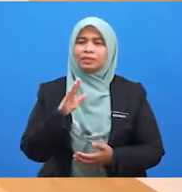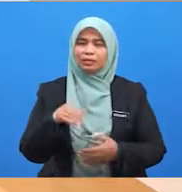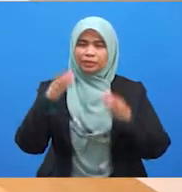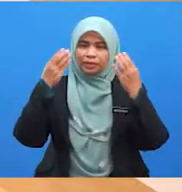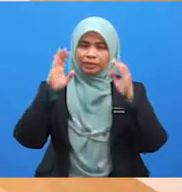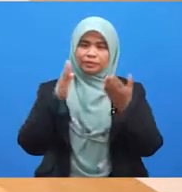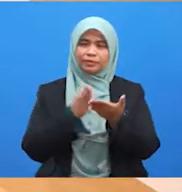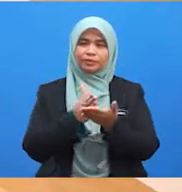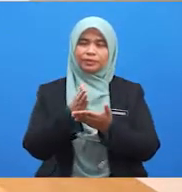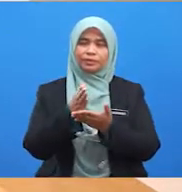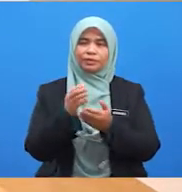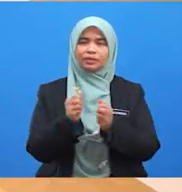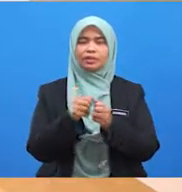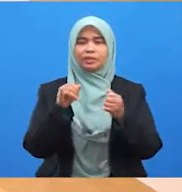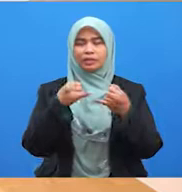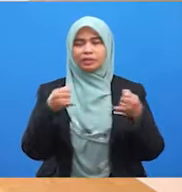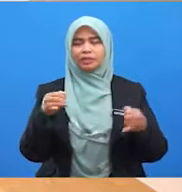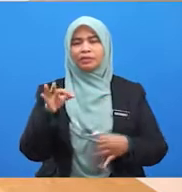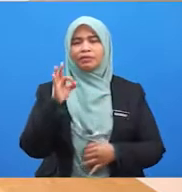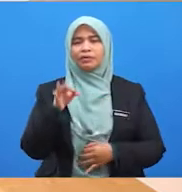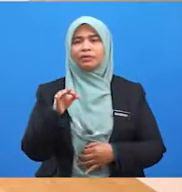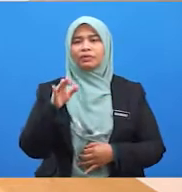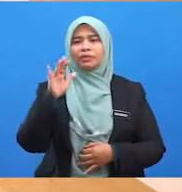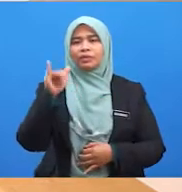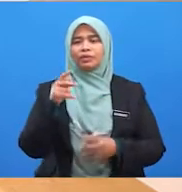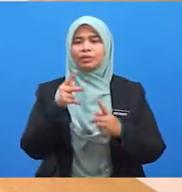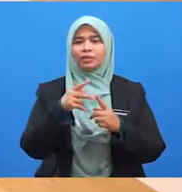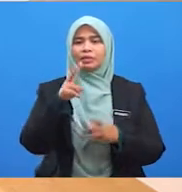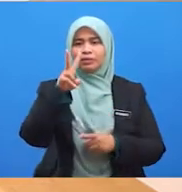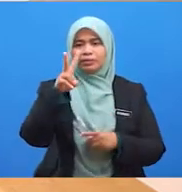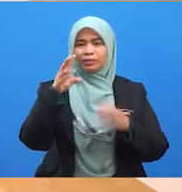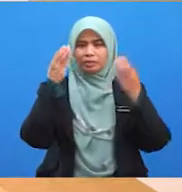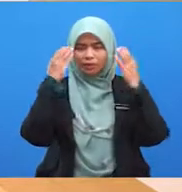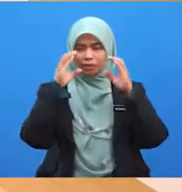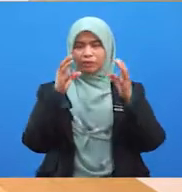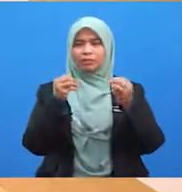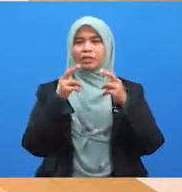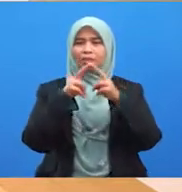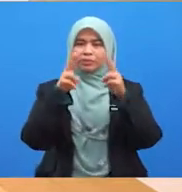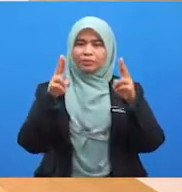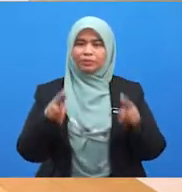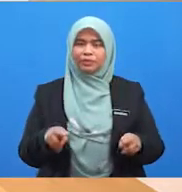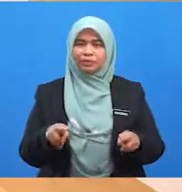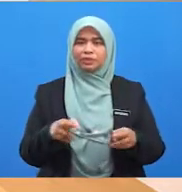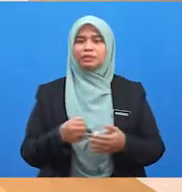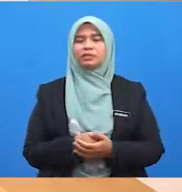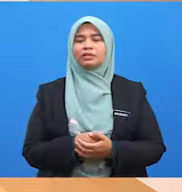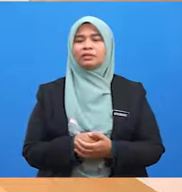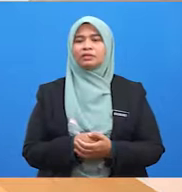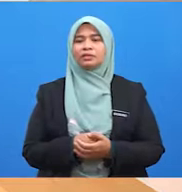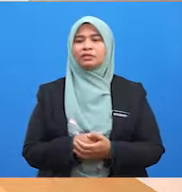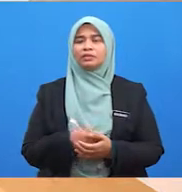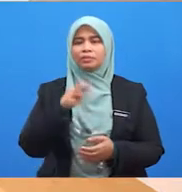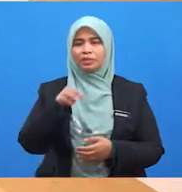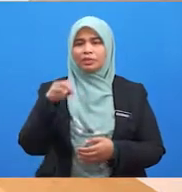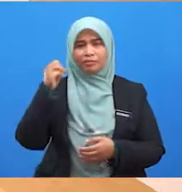cikgu teruskan dengan jenis faktor yang kedua, cikgu hendak menguji adakah murid-murid semua faham